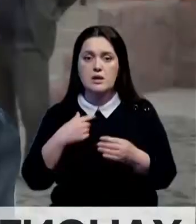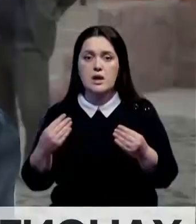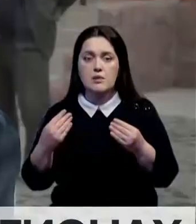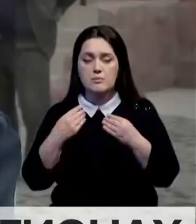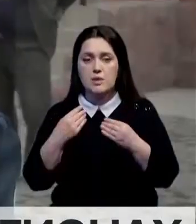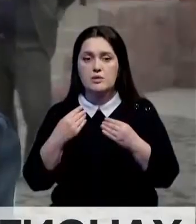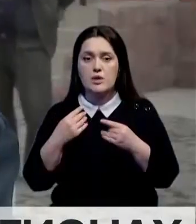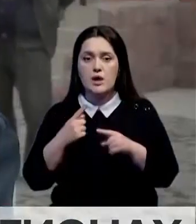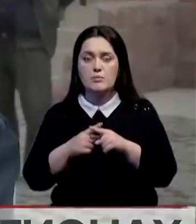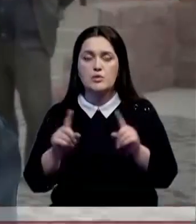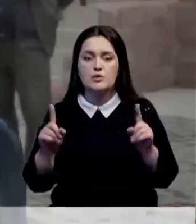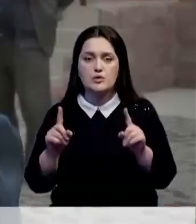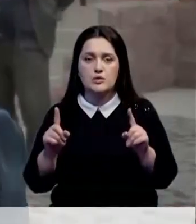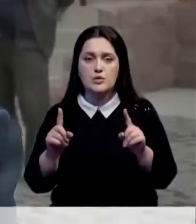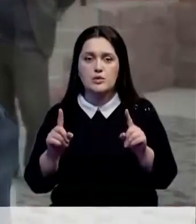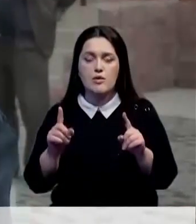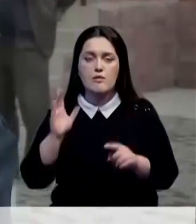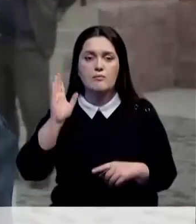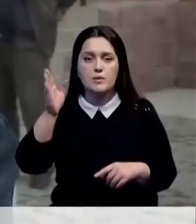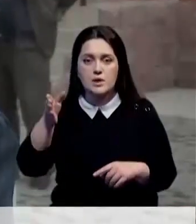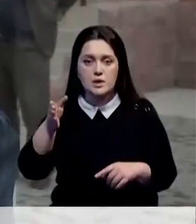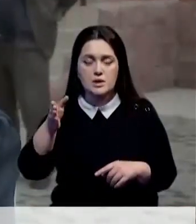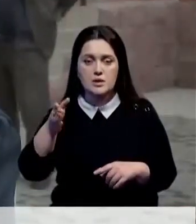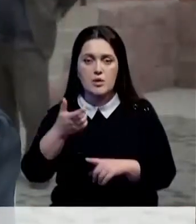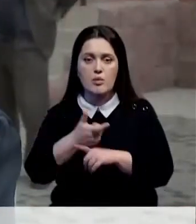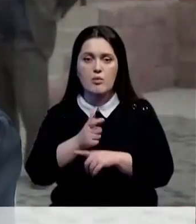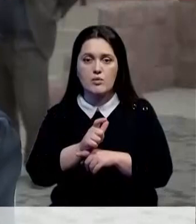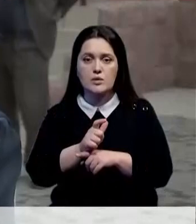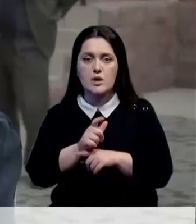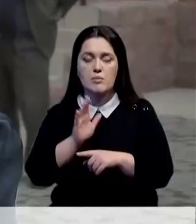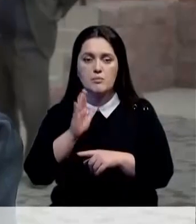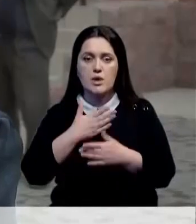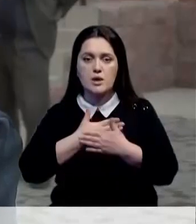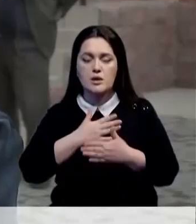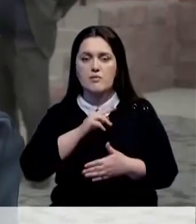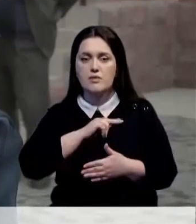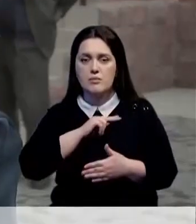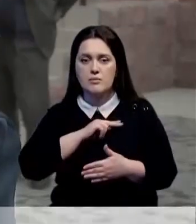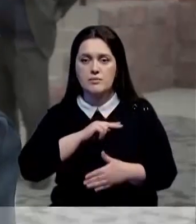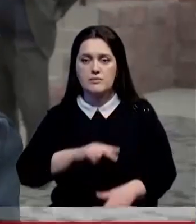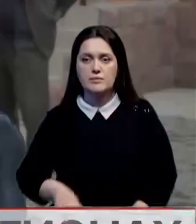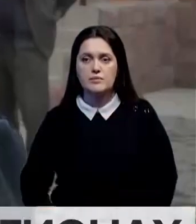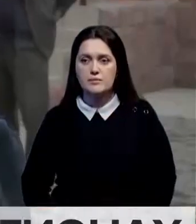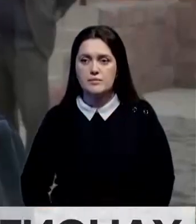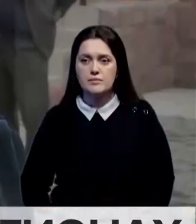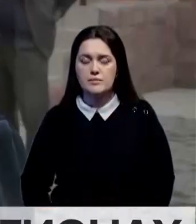оптимизм, что впереди очень активная работа произойдет, и она пройдет на должном уровне,